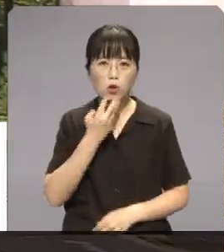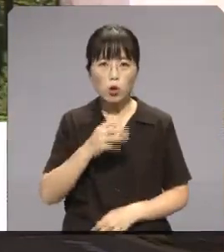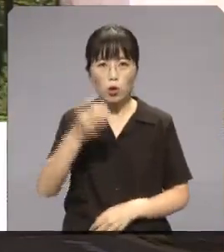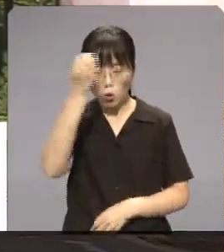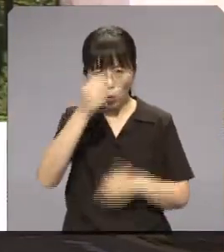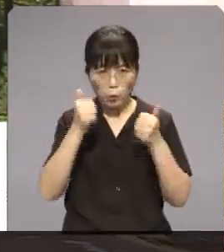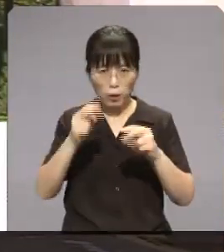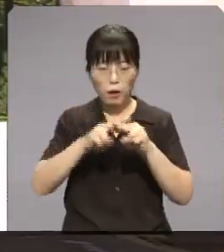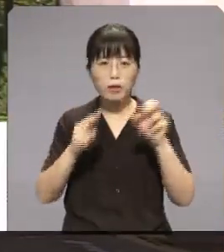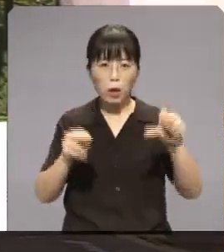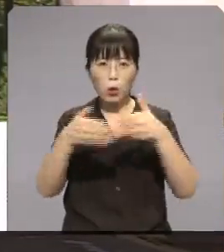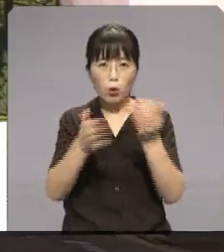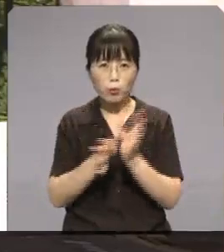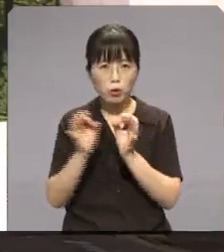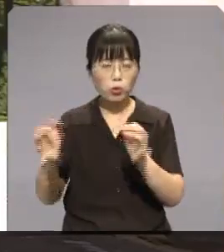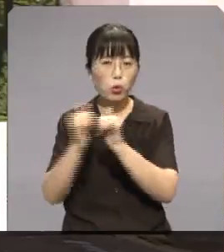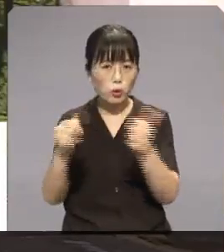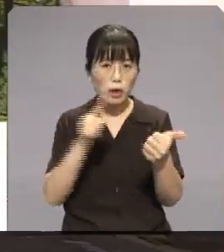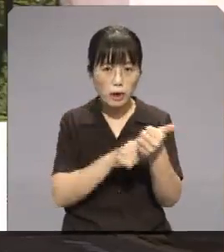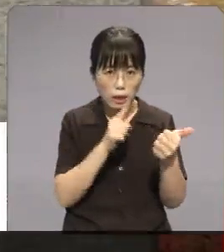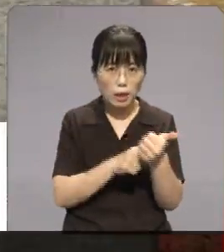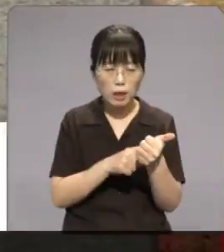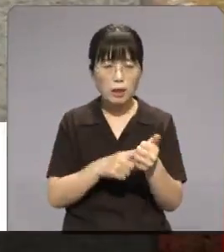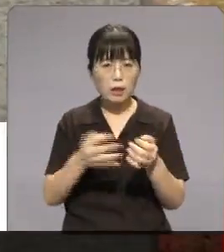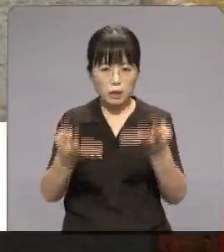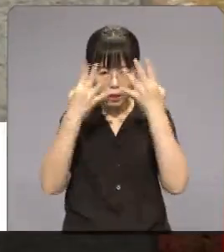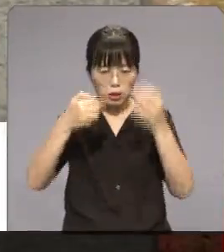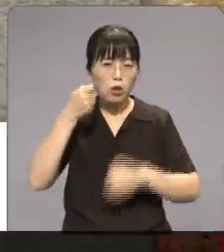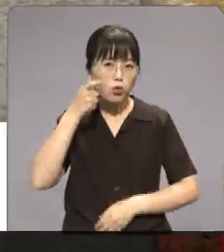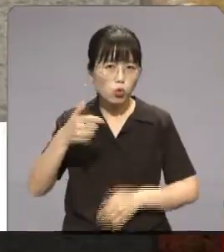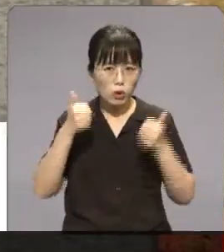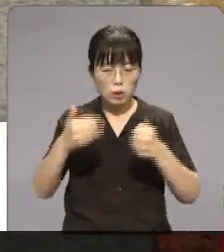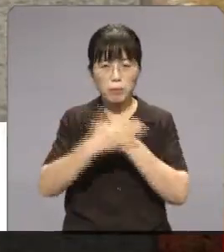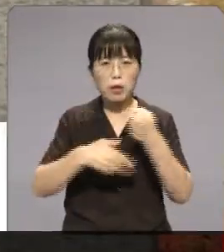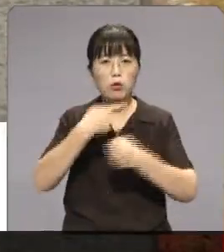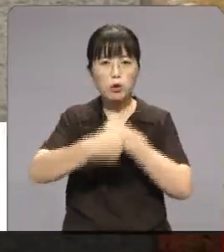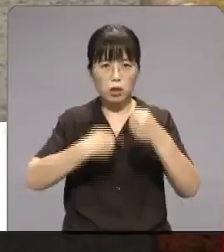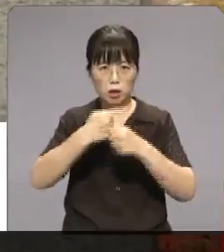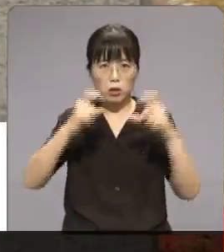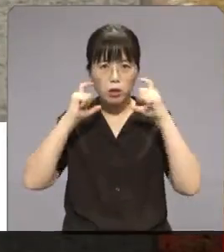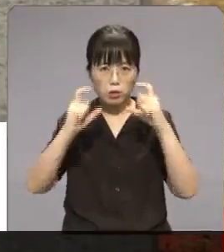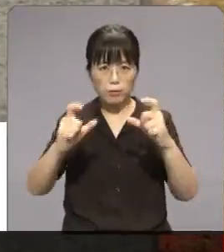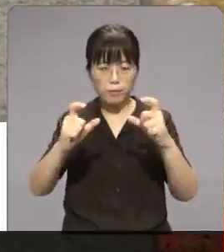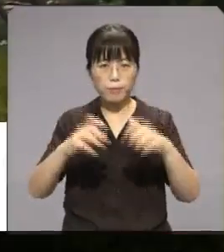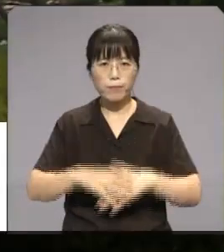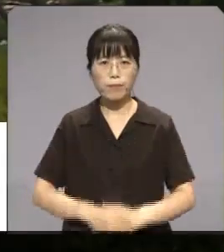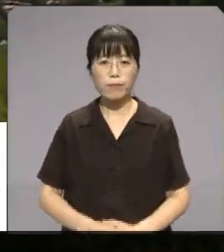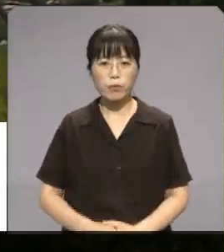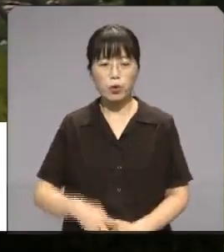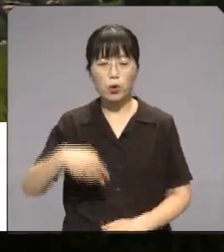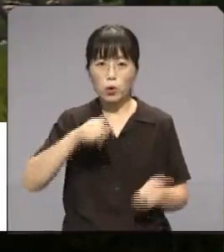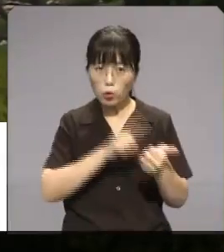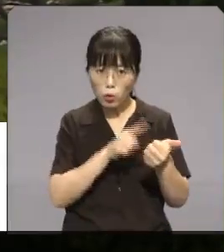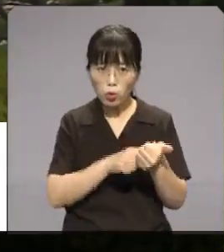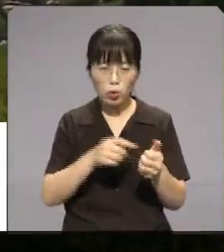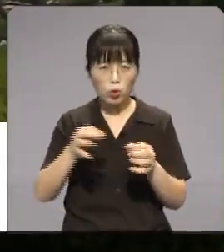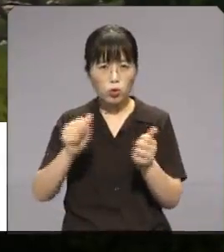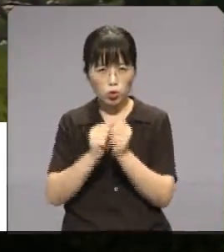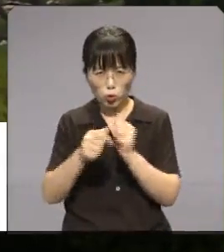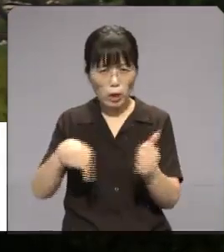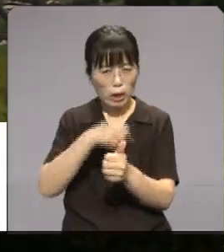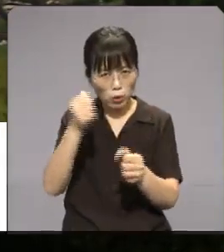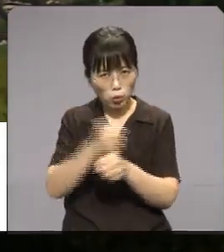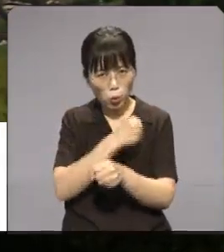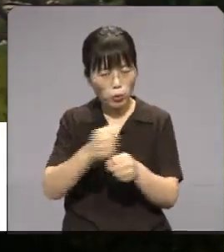고법 형사 후부는 투자자 손모 씨에게 징역 6개월에 집행위에 1년을 선고했습니다 손씨는 주가조작